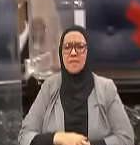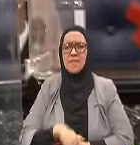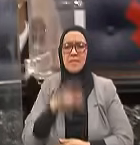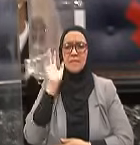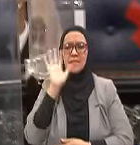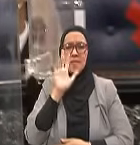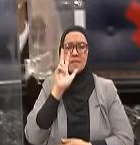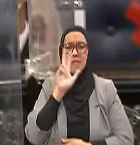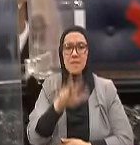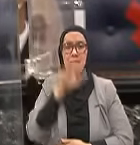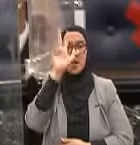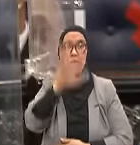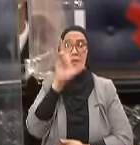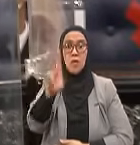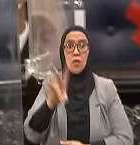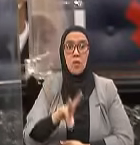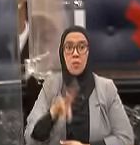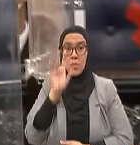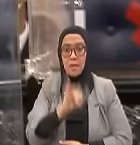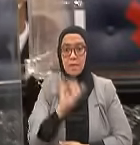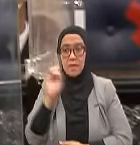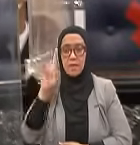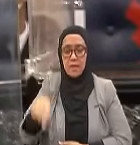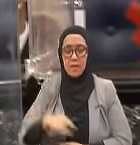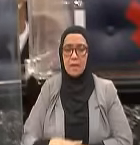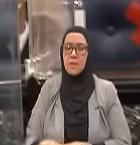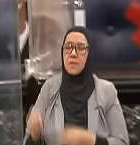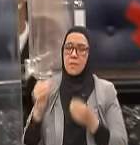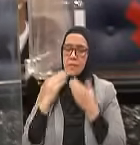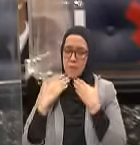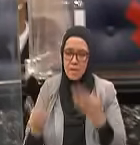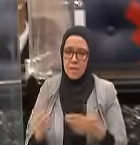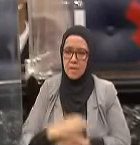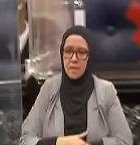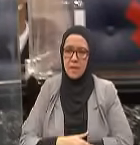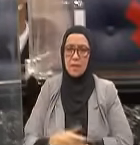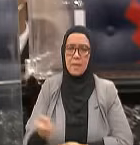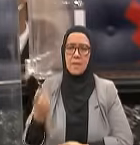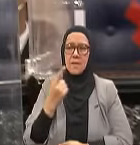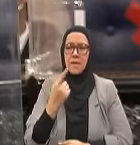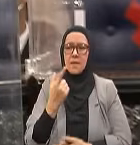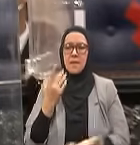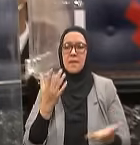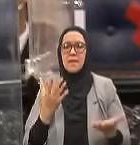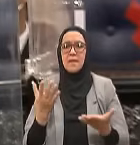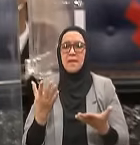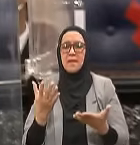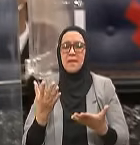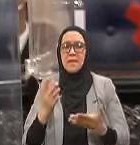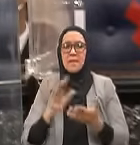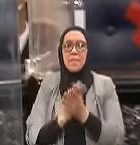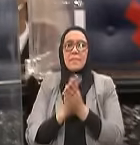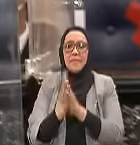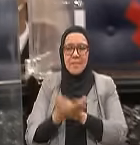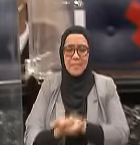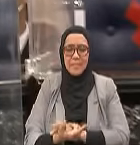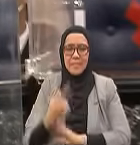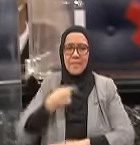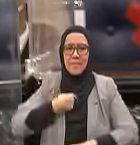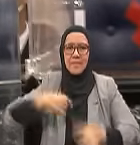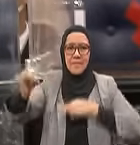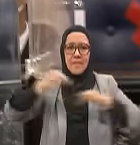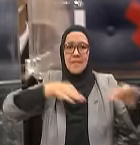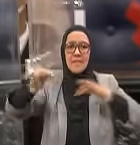a37dan kamu terima kasih ya jadi Hai disamping peperangan